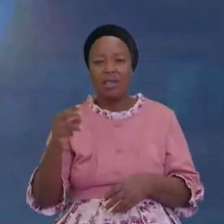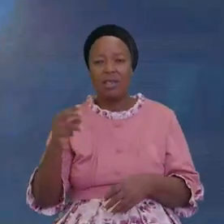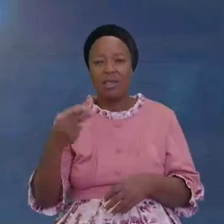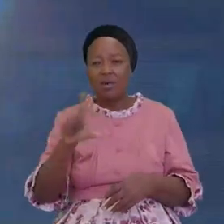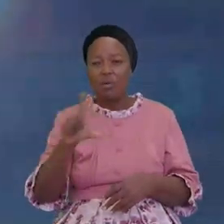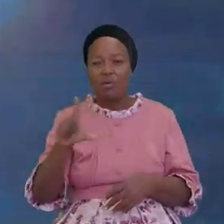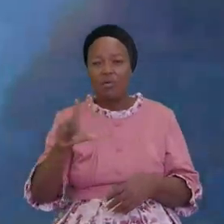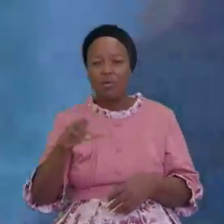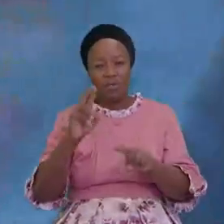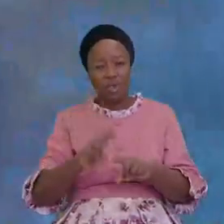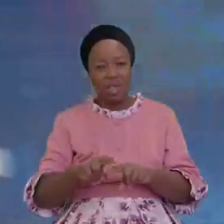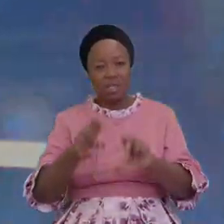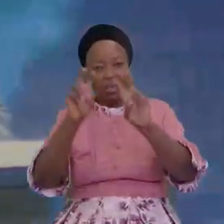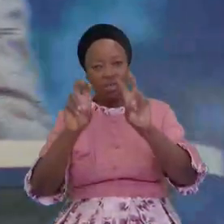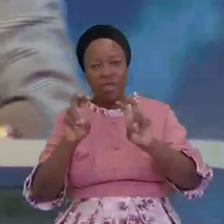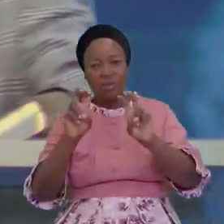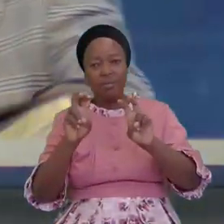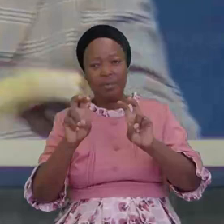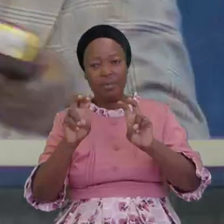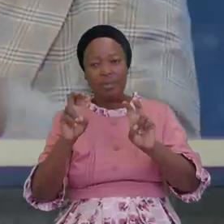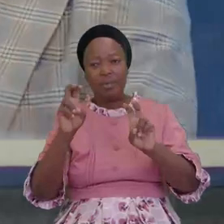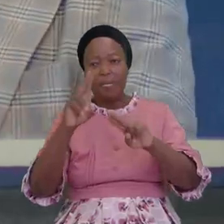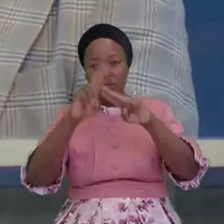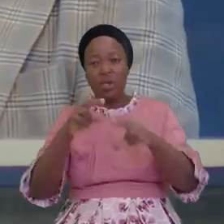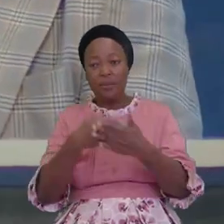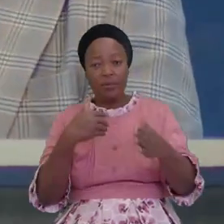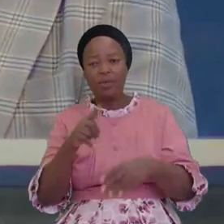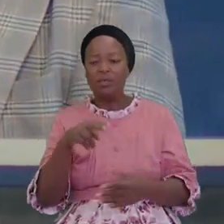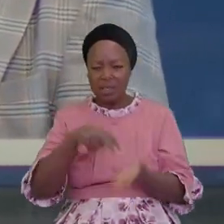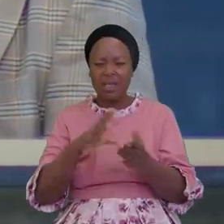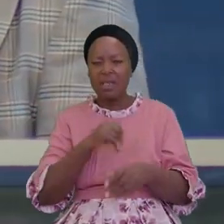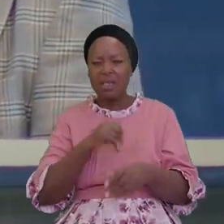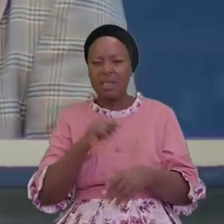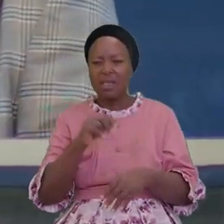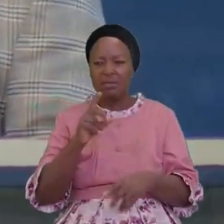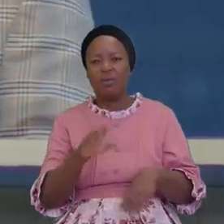Tu étais dans un fauteuil roulant. Lève-toi, tu peux marcher maintenant.